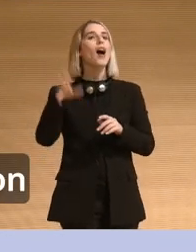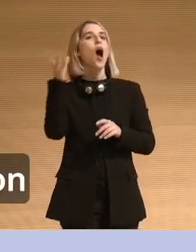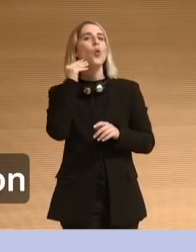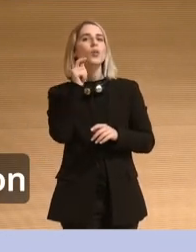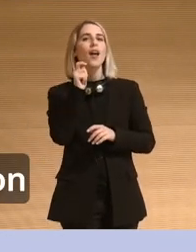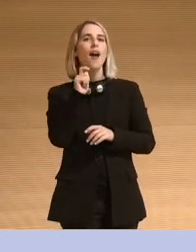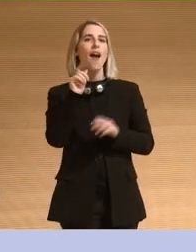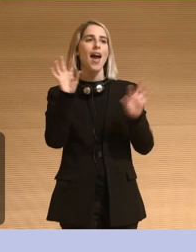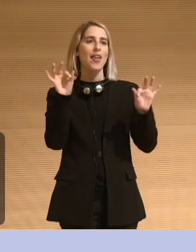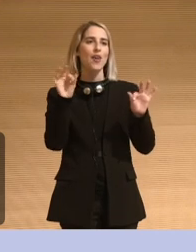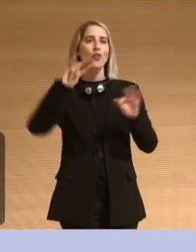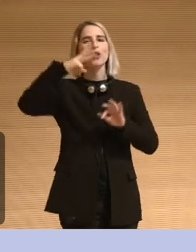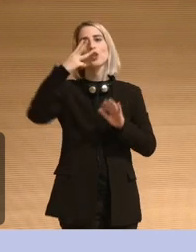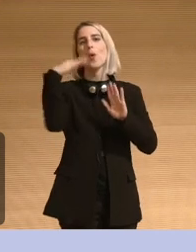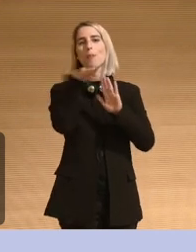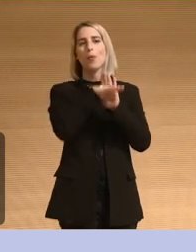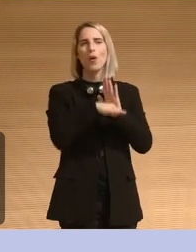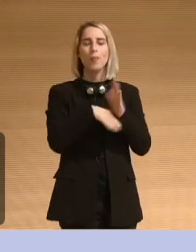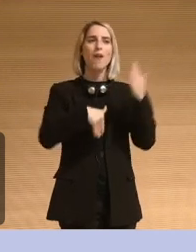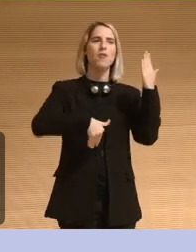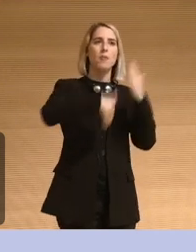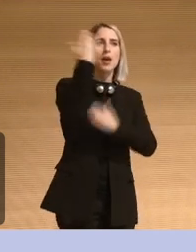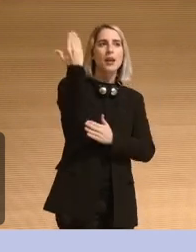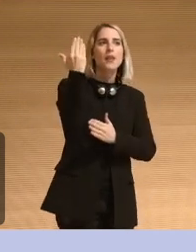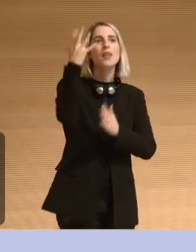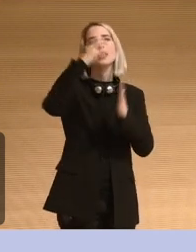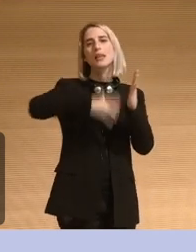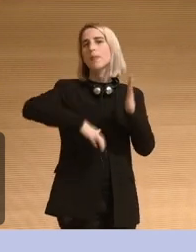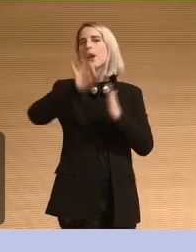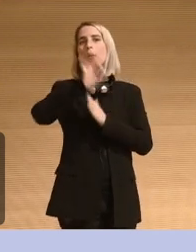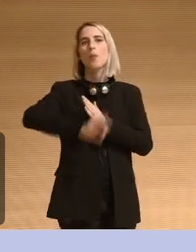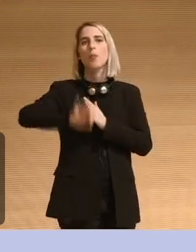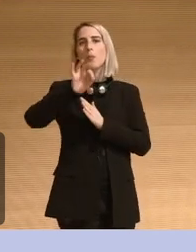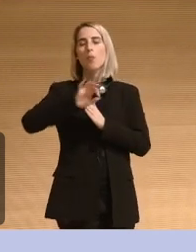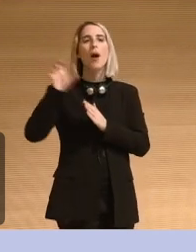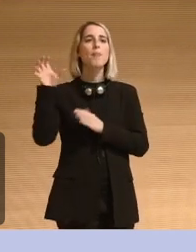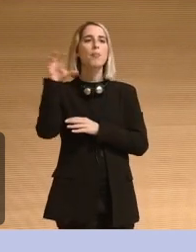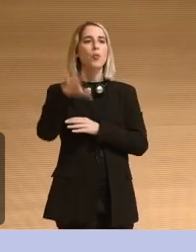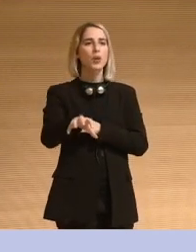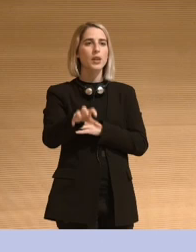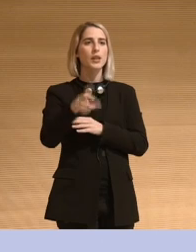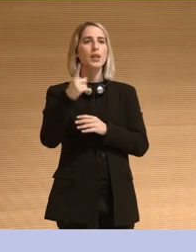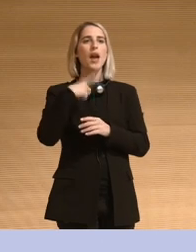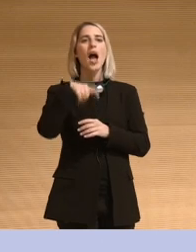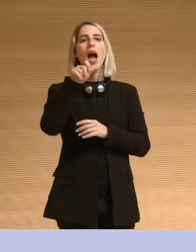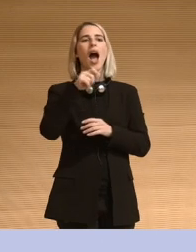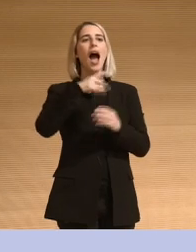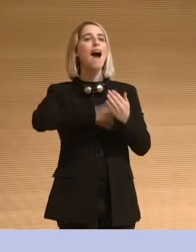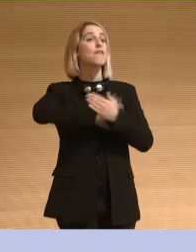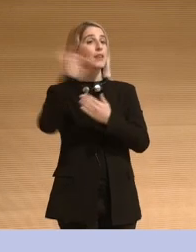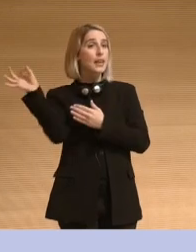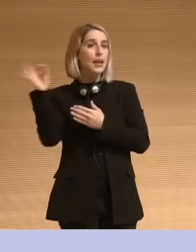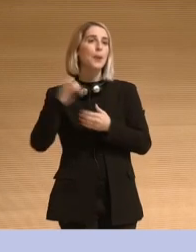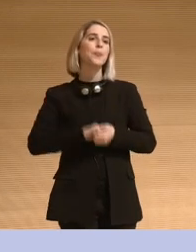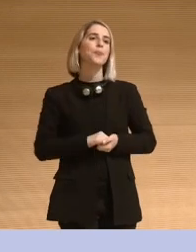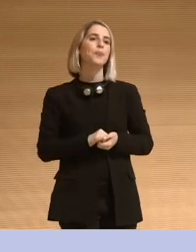τον ακούτε στο τρίτο πρόγραμμα. Όσοι διαβάζετε εφημερίδες, διαβάζετε τα κείμενά του στην εφημερίδα Εποχή και στις Αναγνώσεις της Αυγής. Και